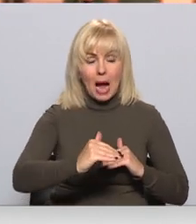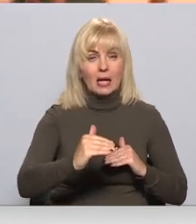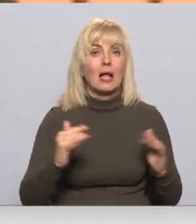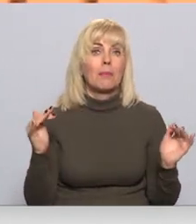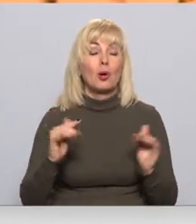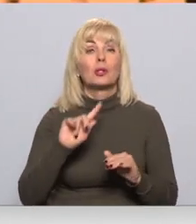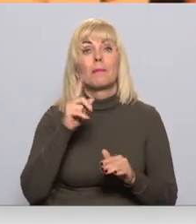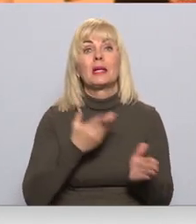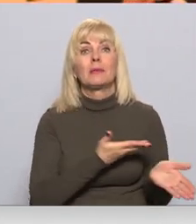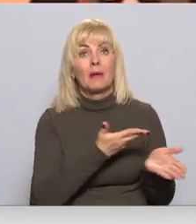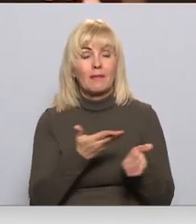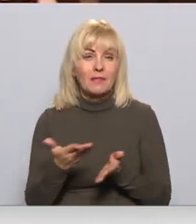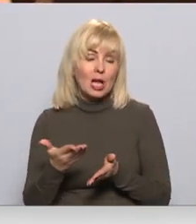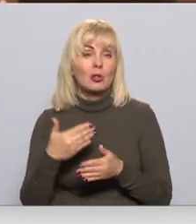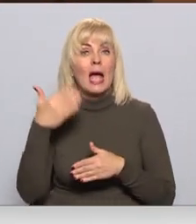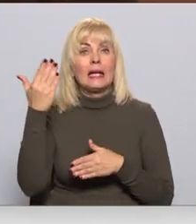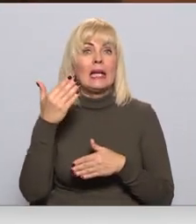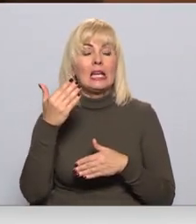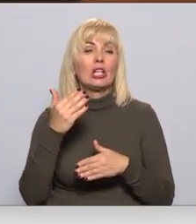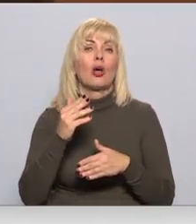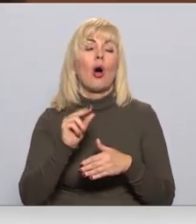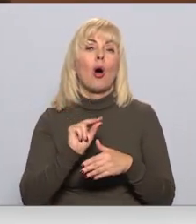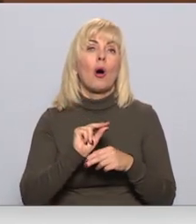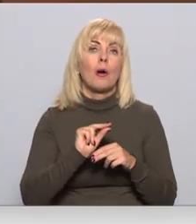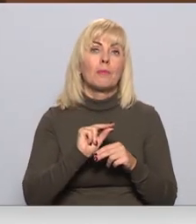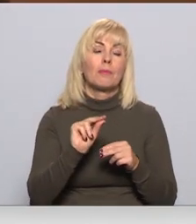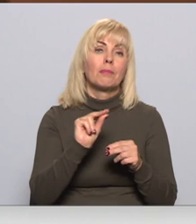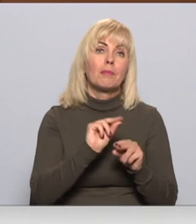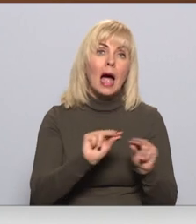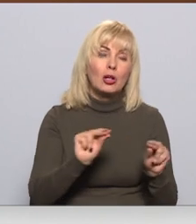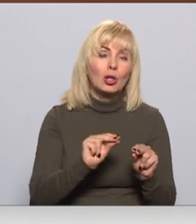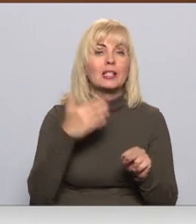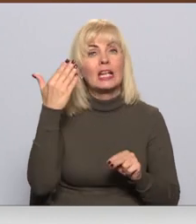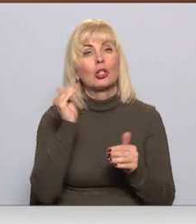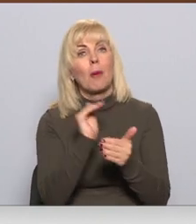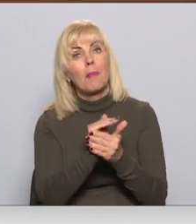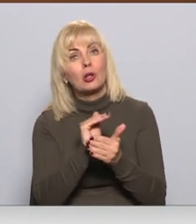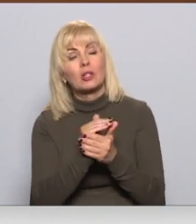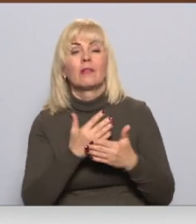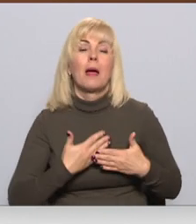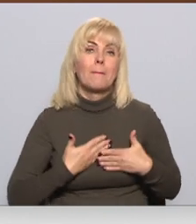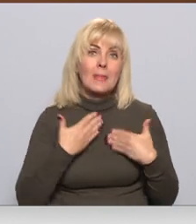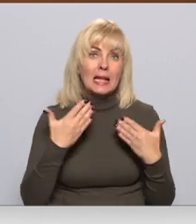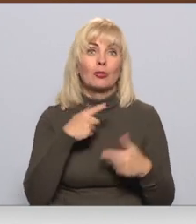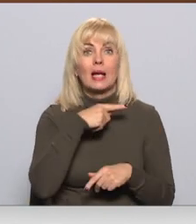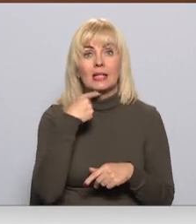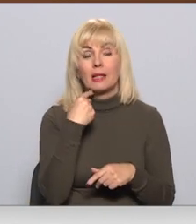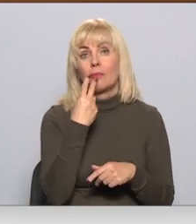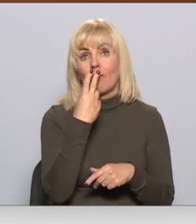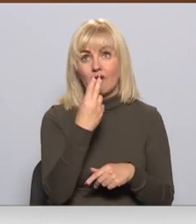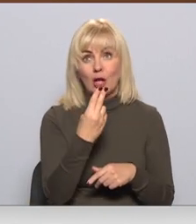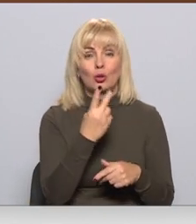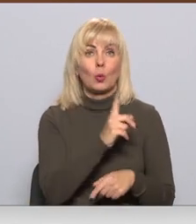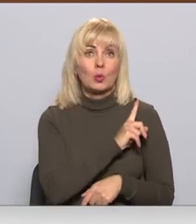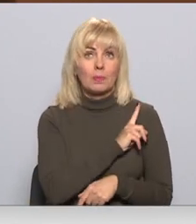pirmie viesi, kinematogrāfisti un citi kino pazinēji un mīlētāji, un es gribu vērst jūs uzmanību,